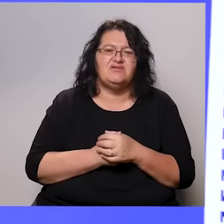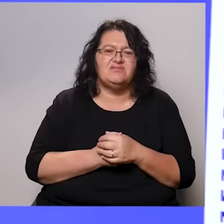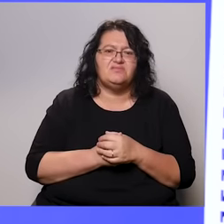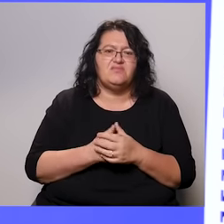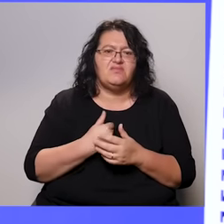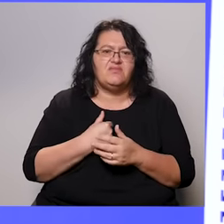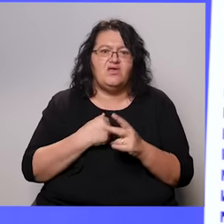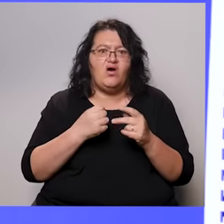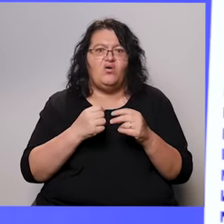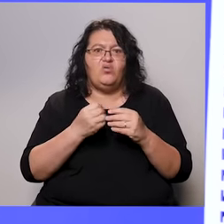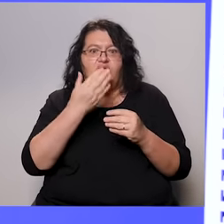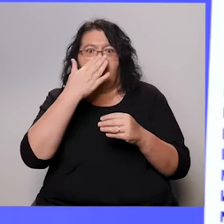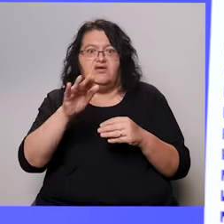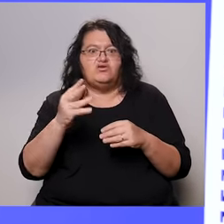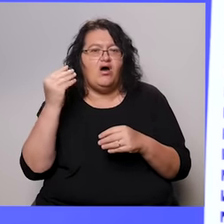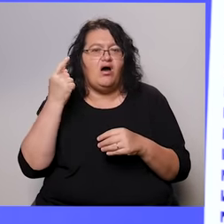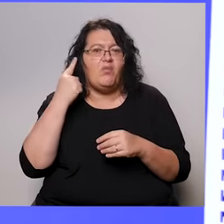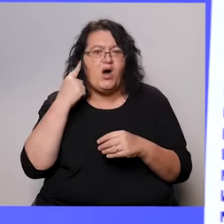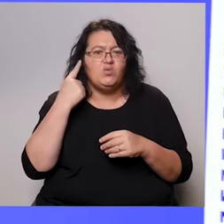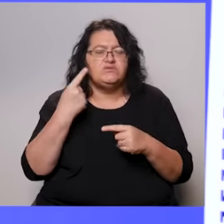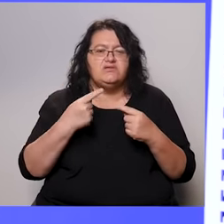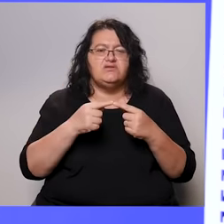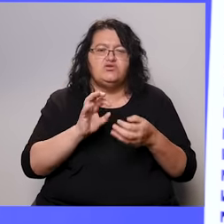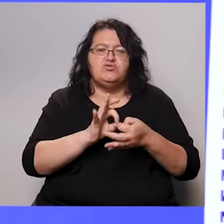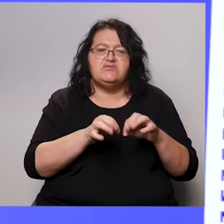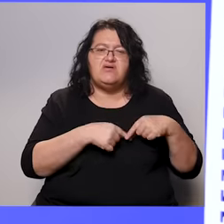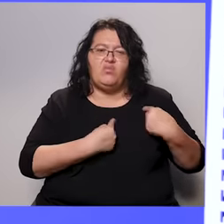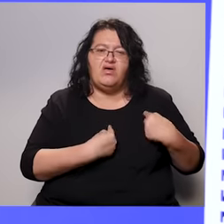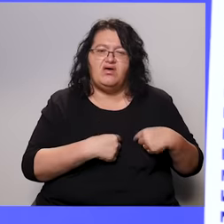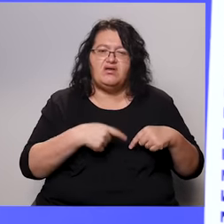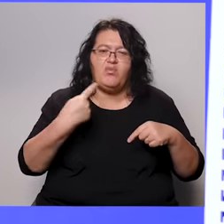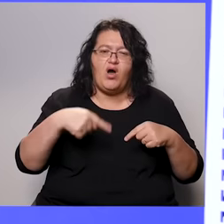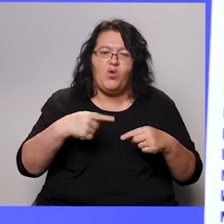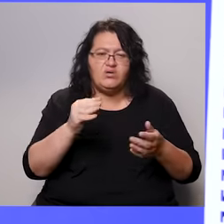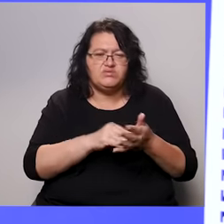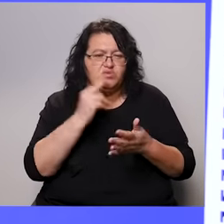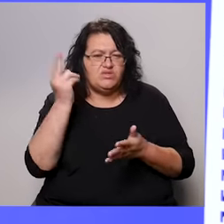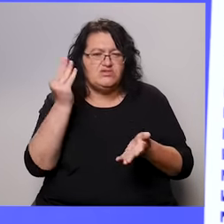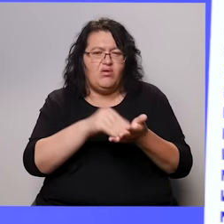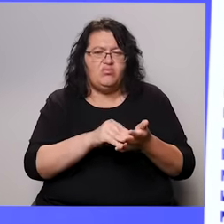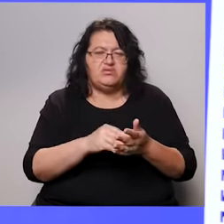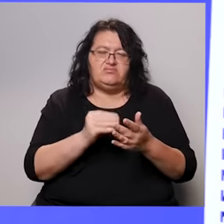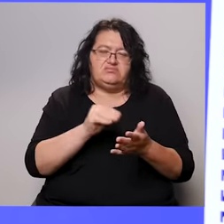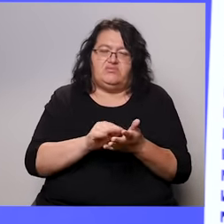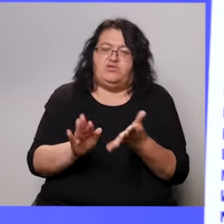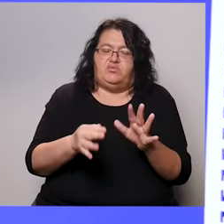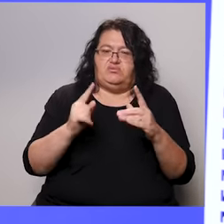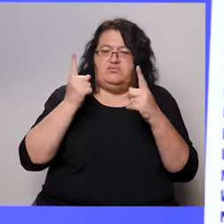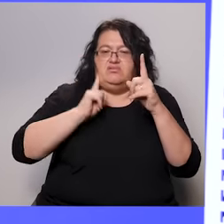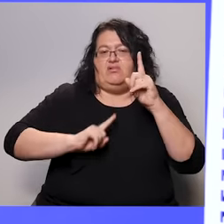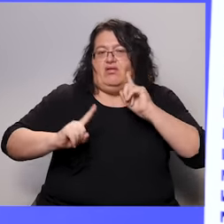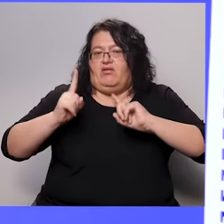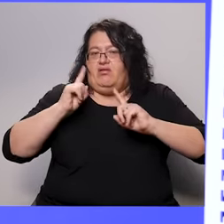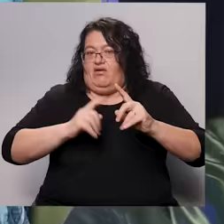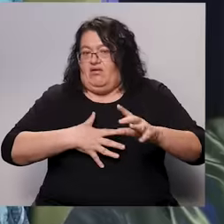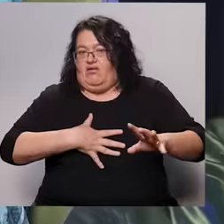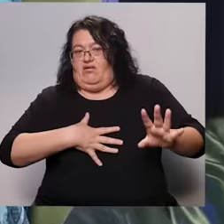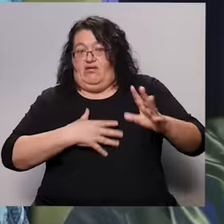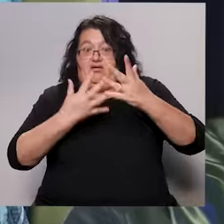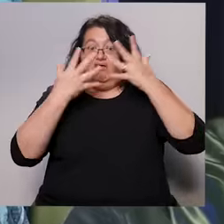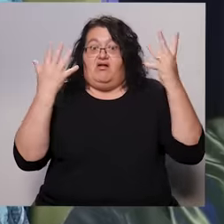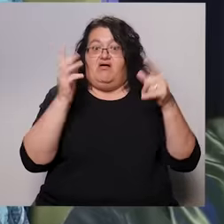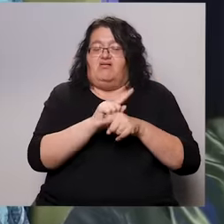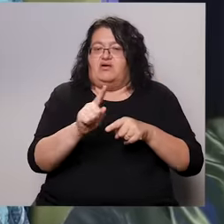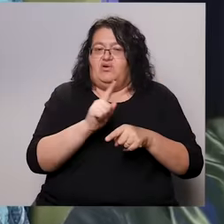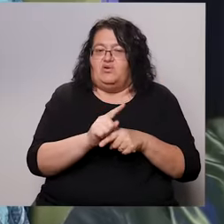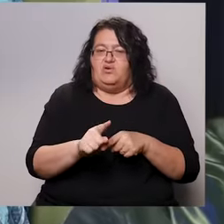Eu, deja când am auzit de gol, când am auzit de că Dumnezeu a pus, m-a luat așa cu transpirații și am zis, vai, e clară treaba.